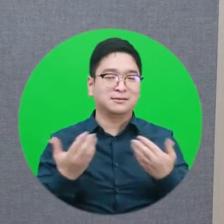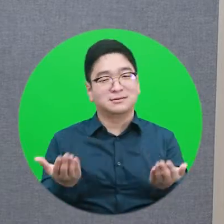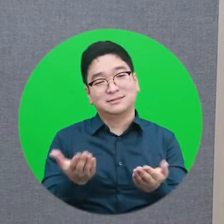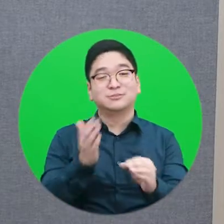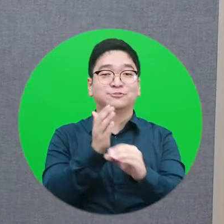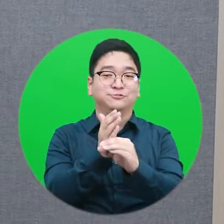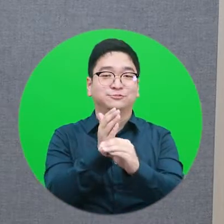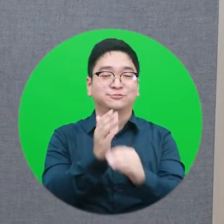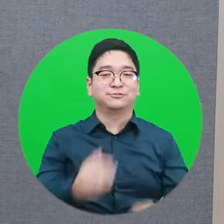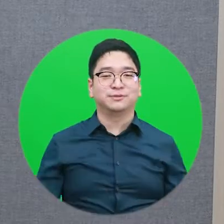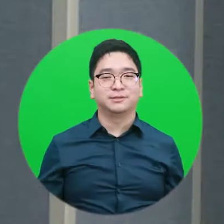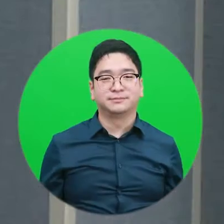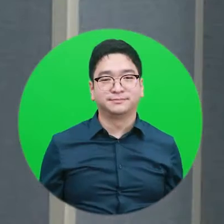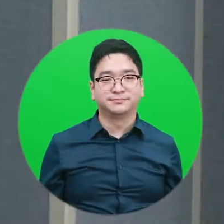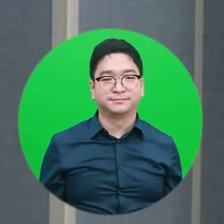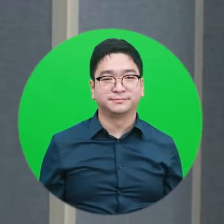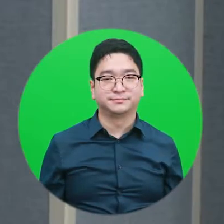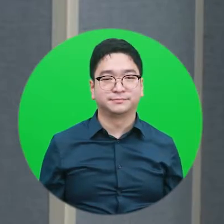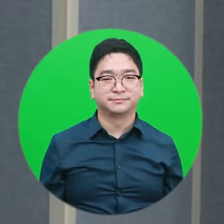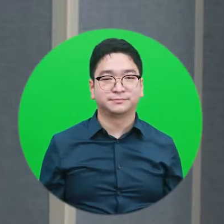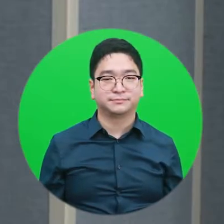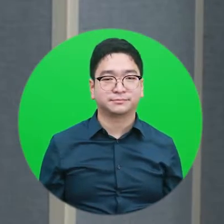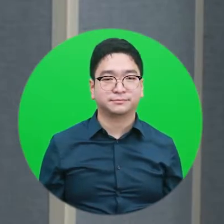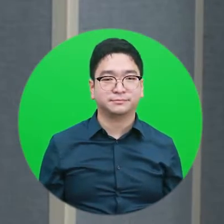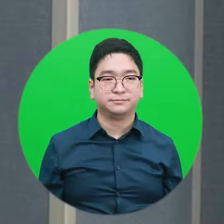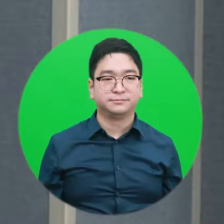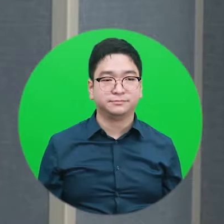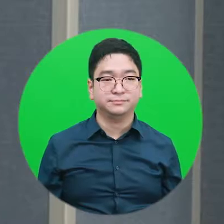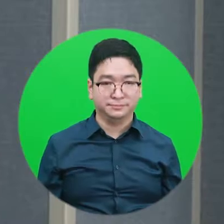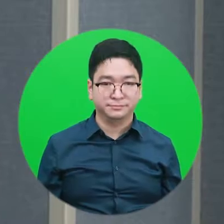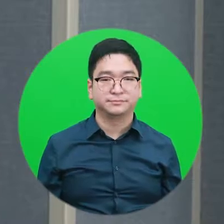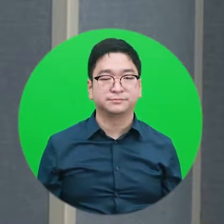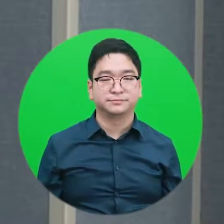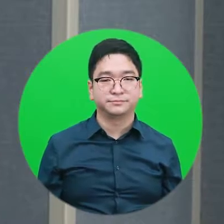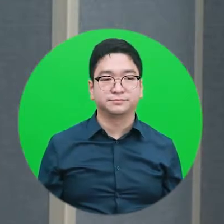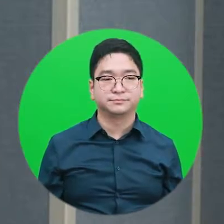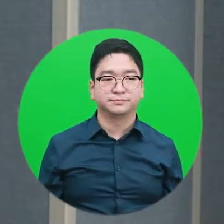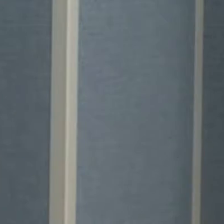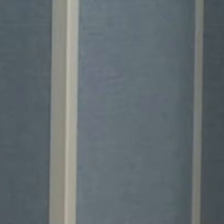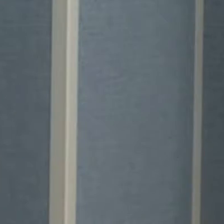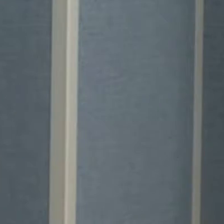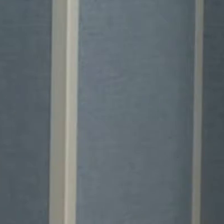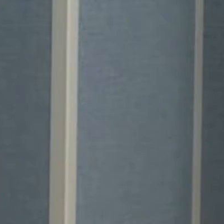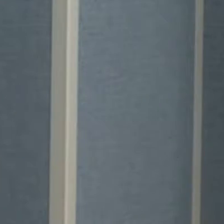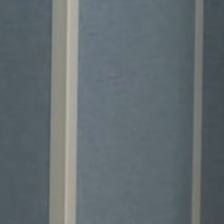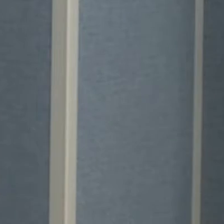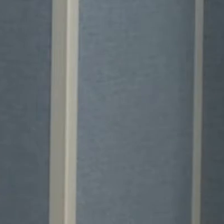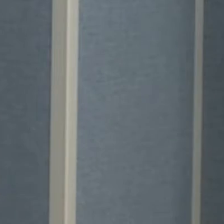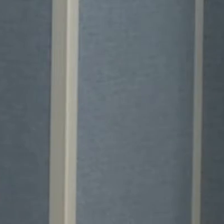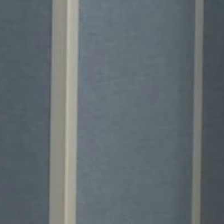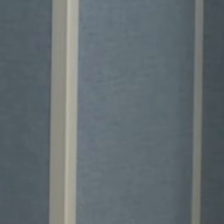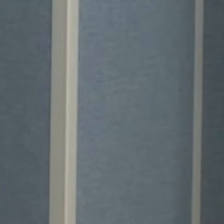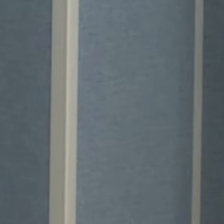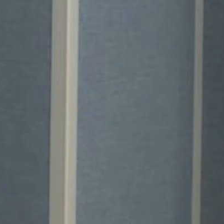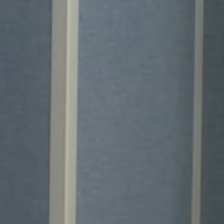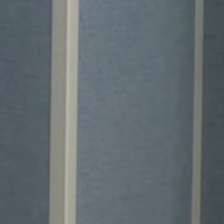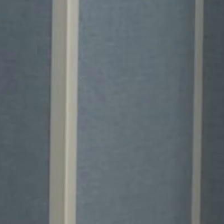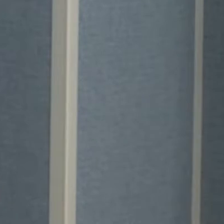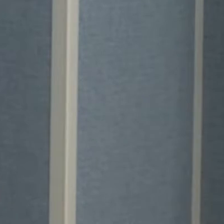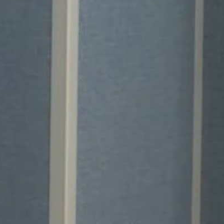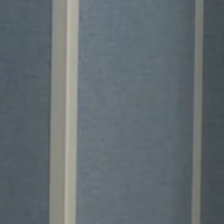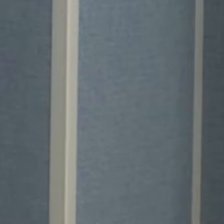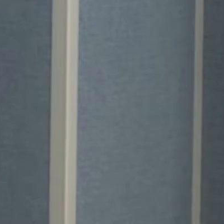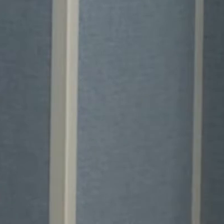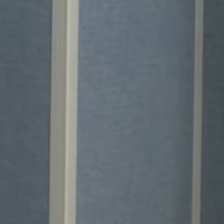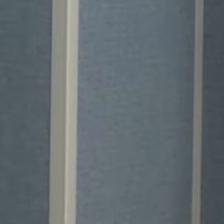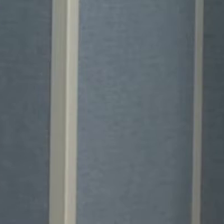그 부분을 개선하기 위해서 함께하는 부분이기 때문에 그런 과정에 당사자분들이 함께 참여해 주실 때 가장